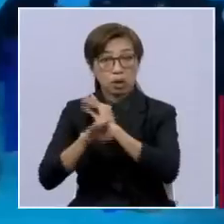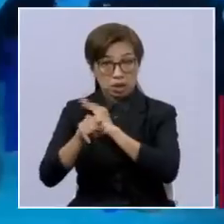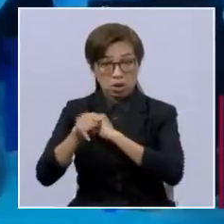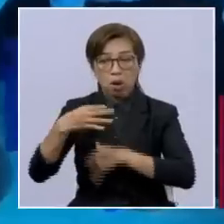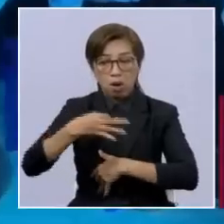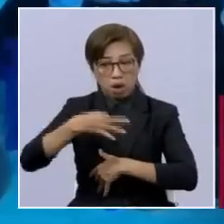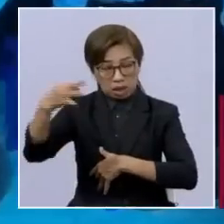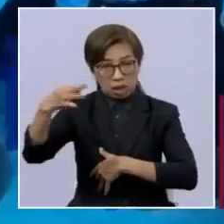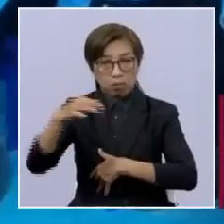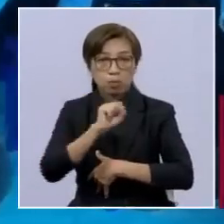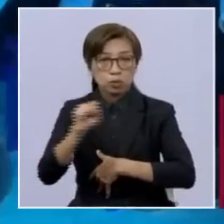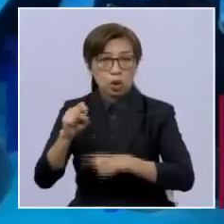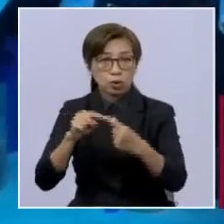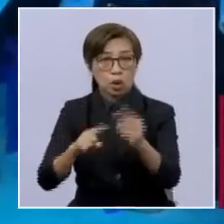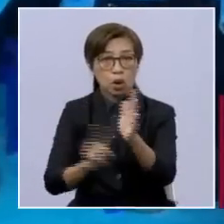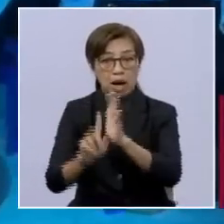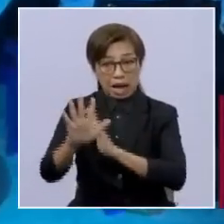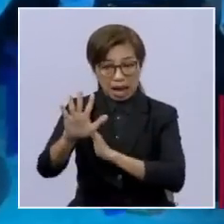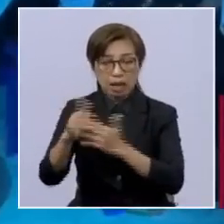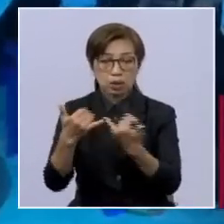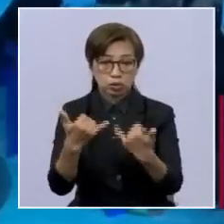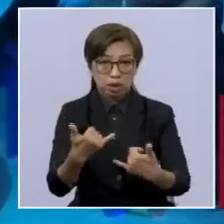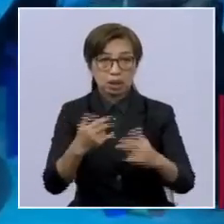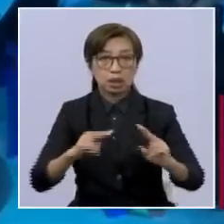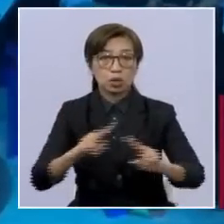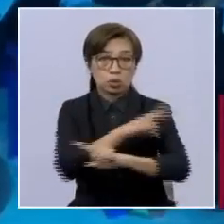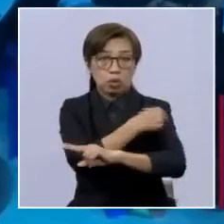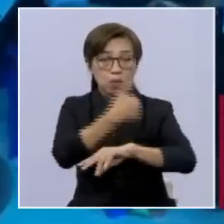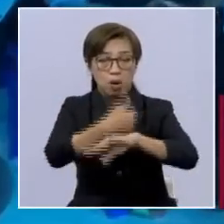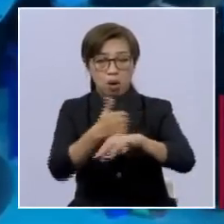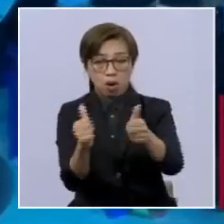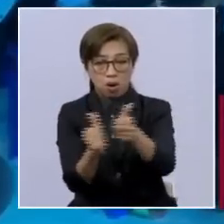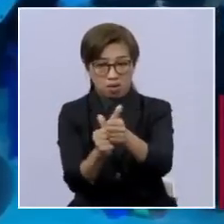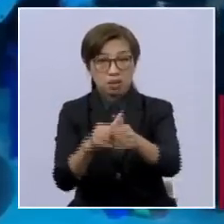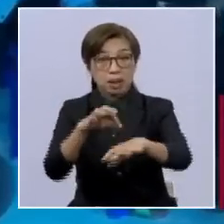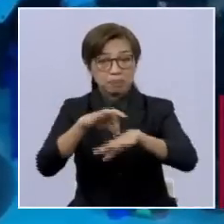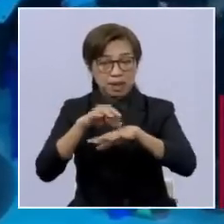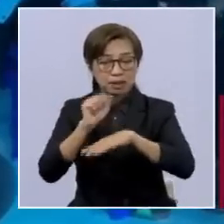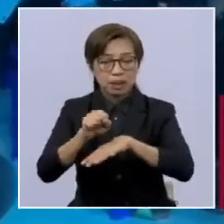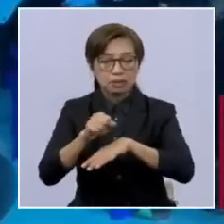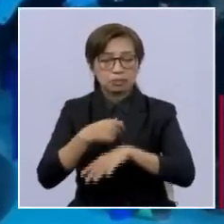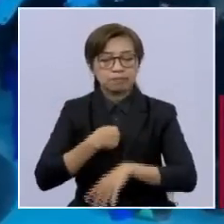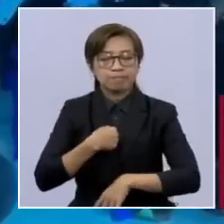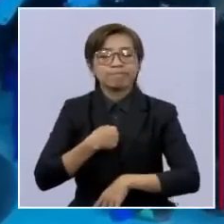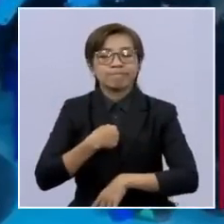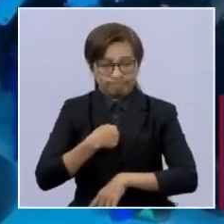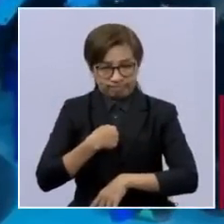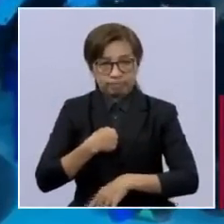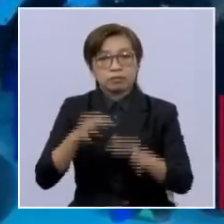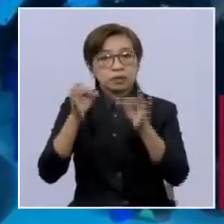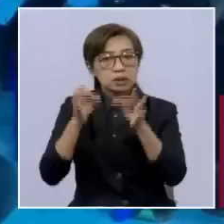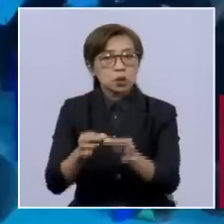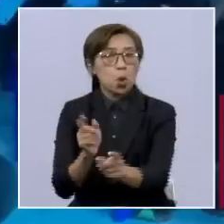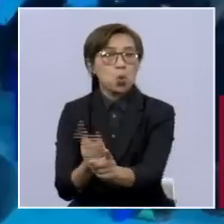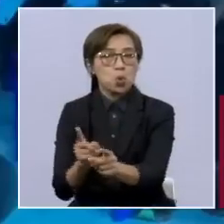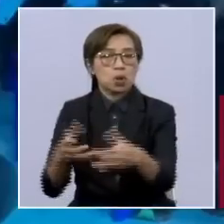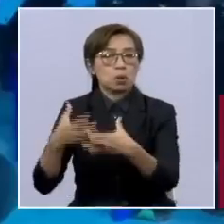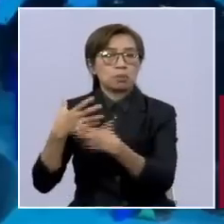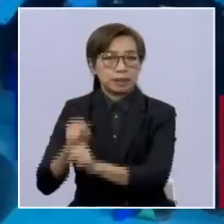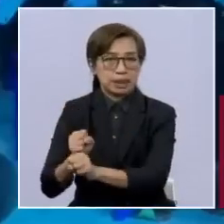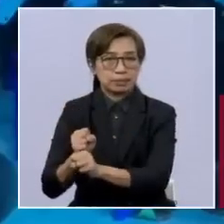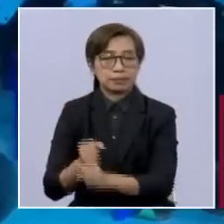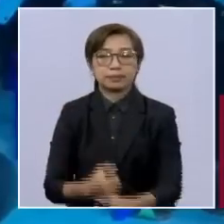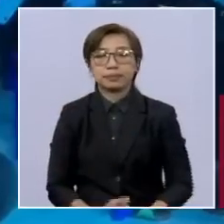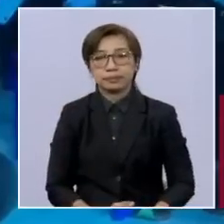สมัยจนกระทั่งได้ไปเป็นรัฐมนตรีช่วยสาธารณสุขจะตัดสินใจแน่วแน่ว่าจะยังสังกัดกับพรรคประชาธิปัต